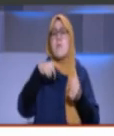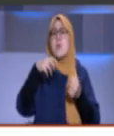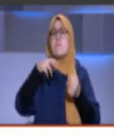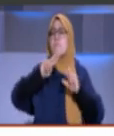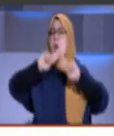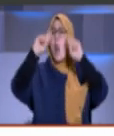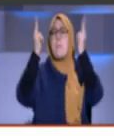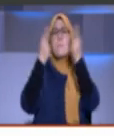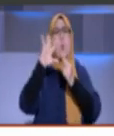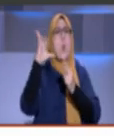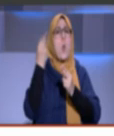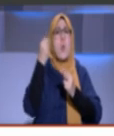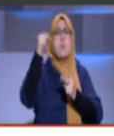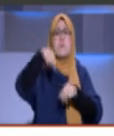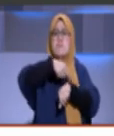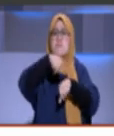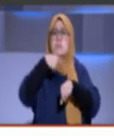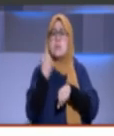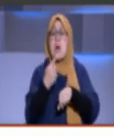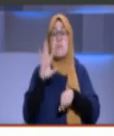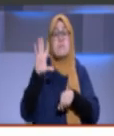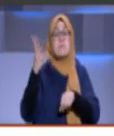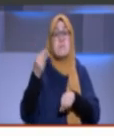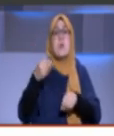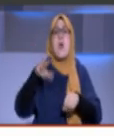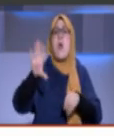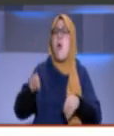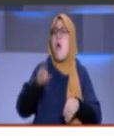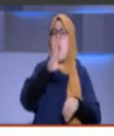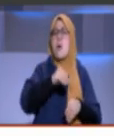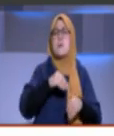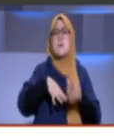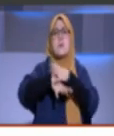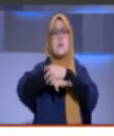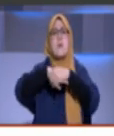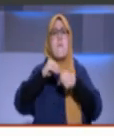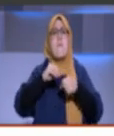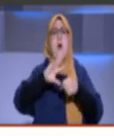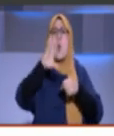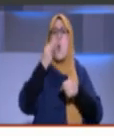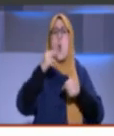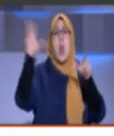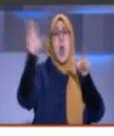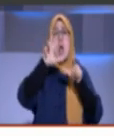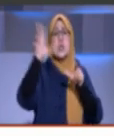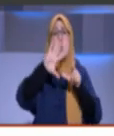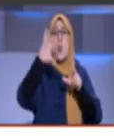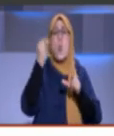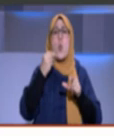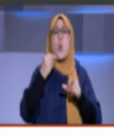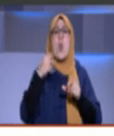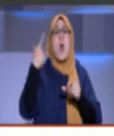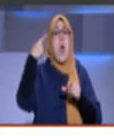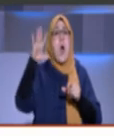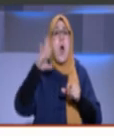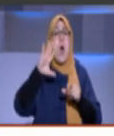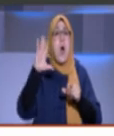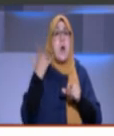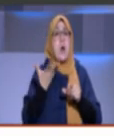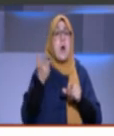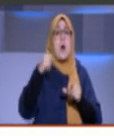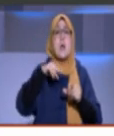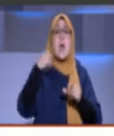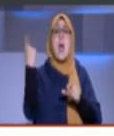وغربه منذ ساعة، هكذا تفعل كل الشاشات وكل الرأي العام العالمي،